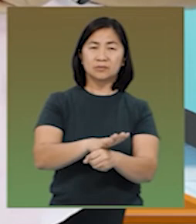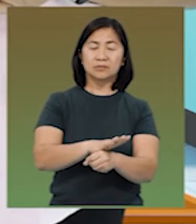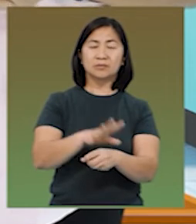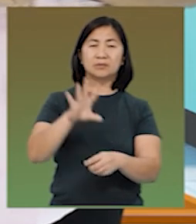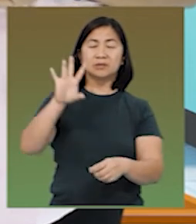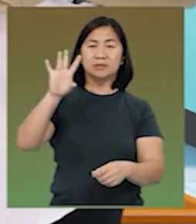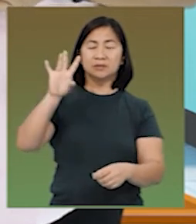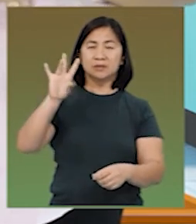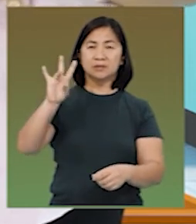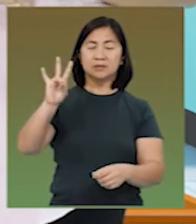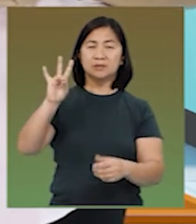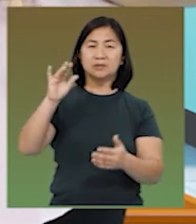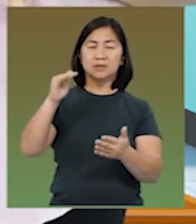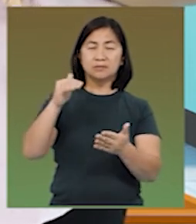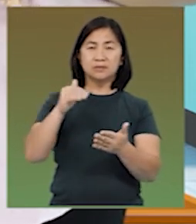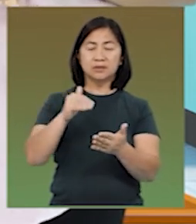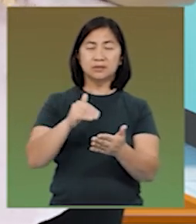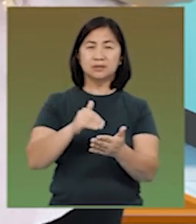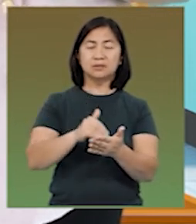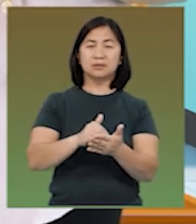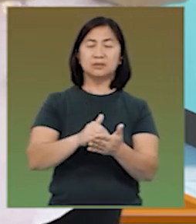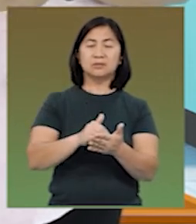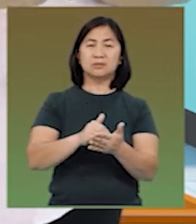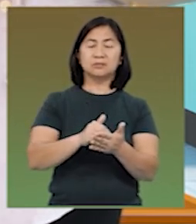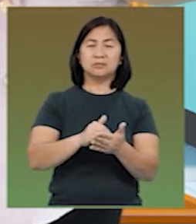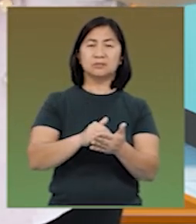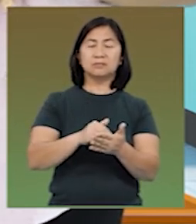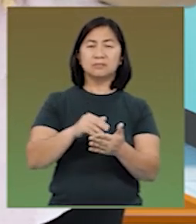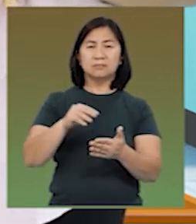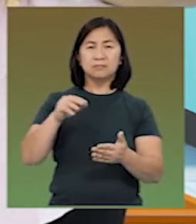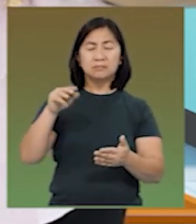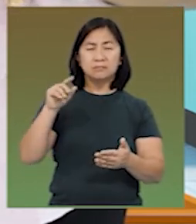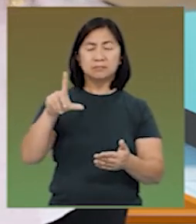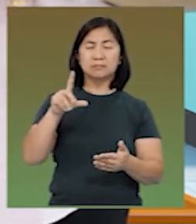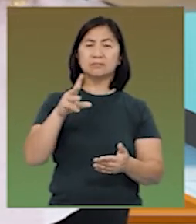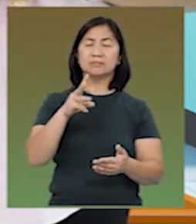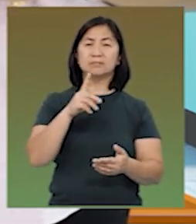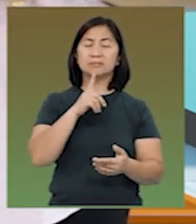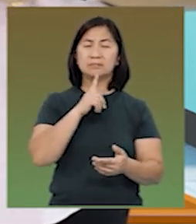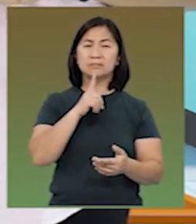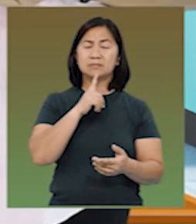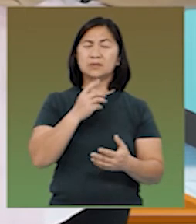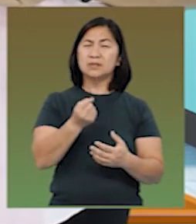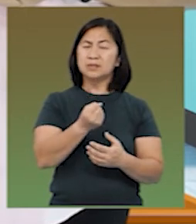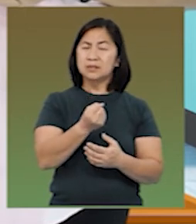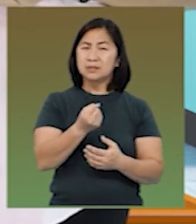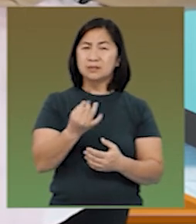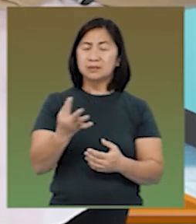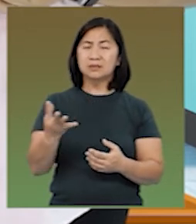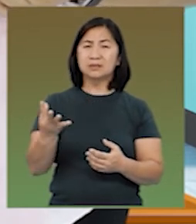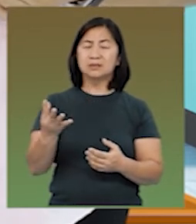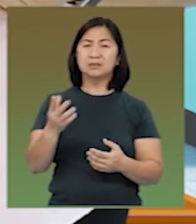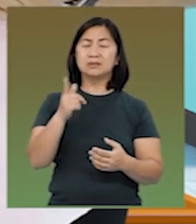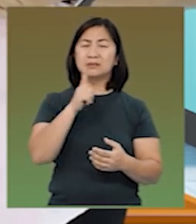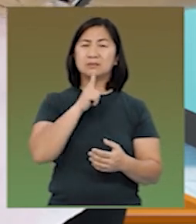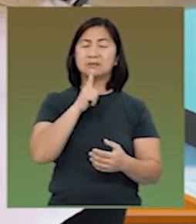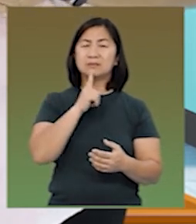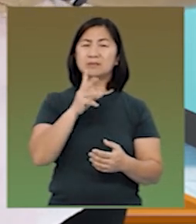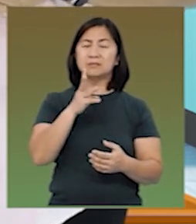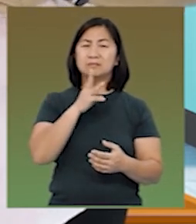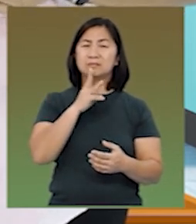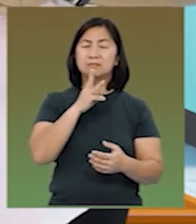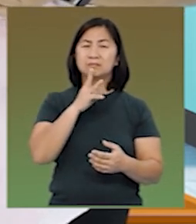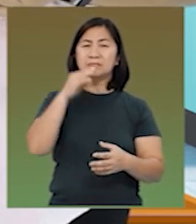ng 7,000 milliliters ng liquid. Ilang liters ng tubig ang